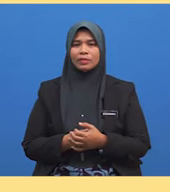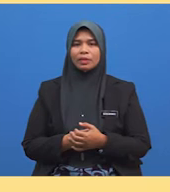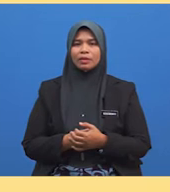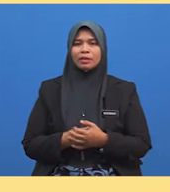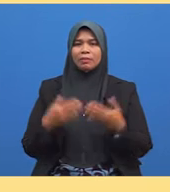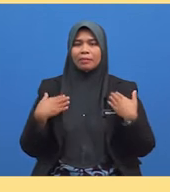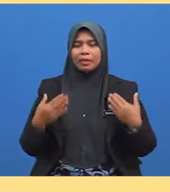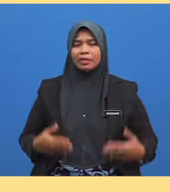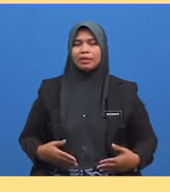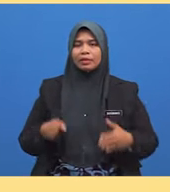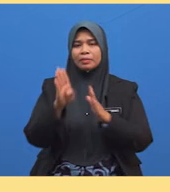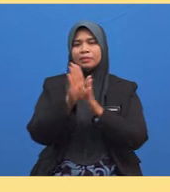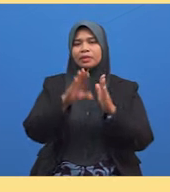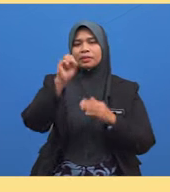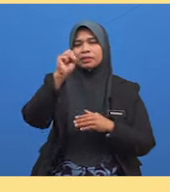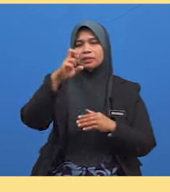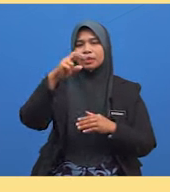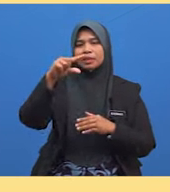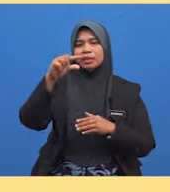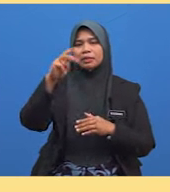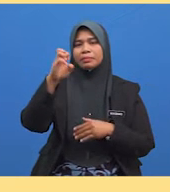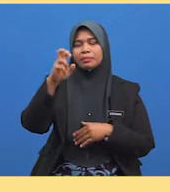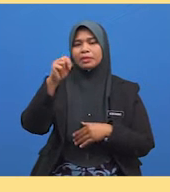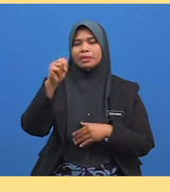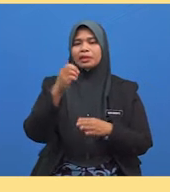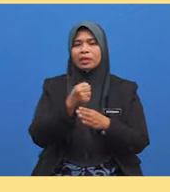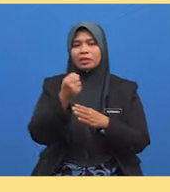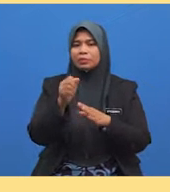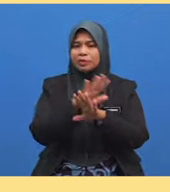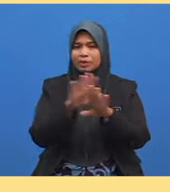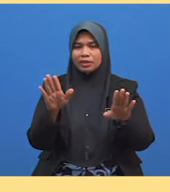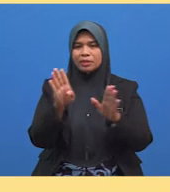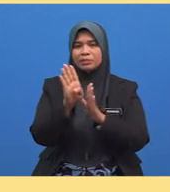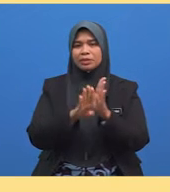badan bersegmen atau badan tidak bersegmen.